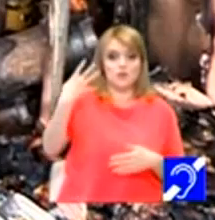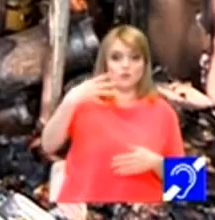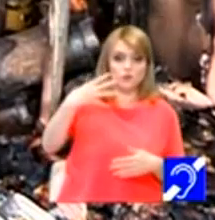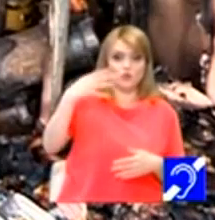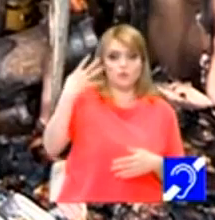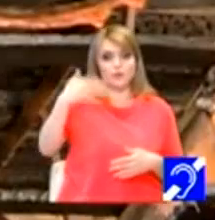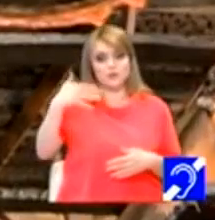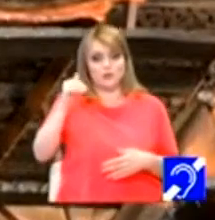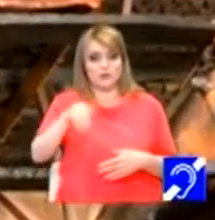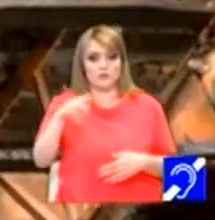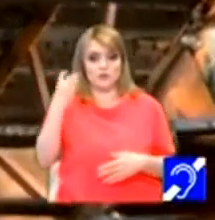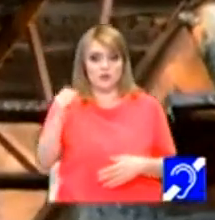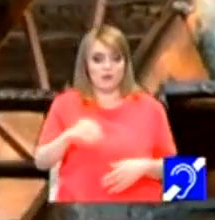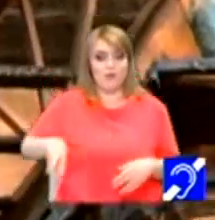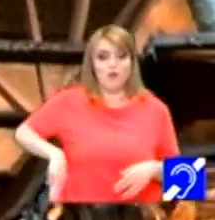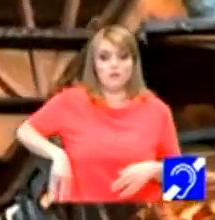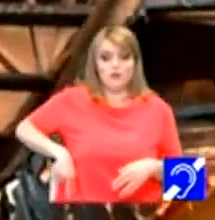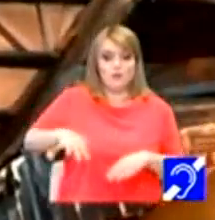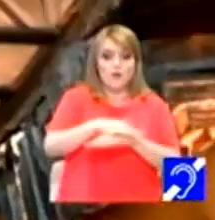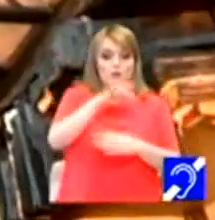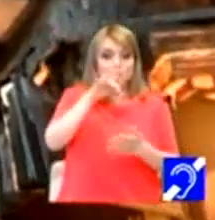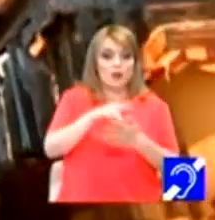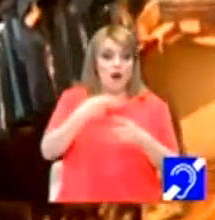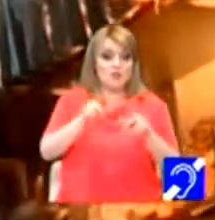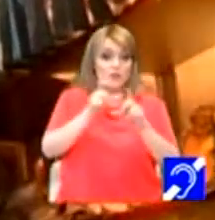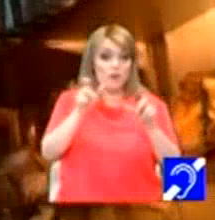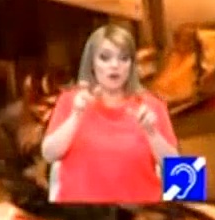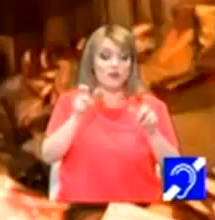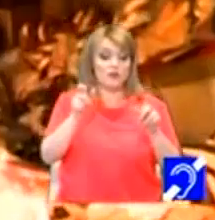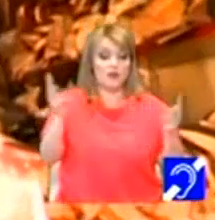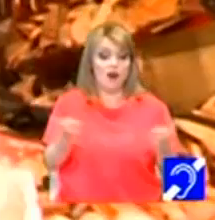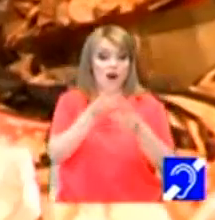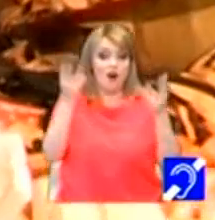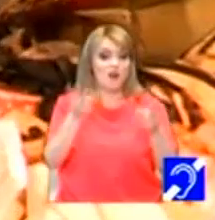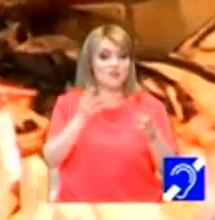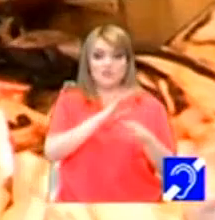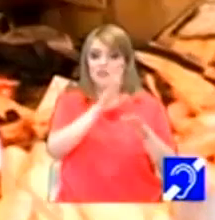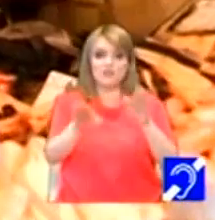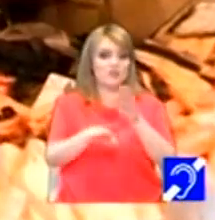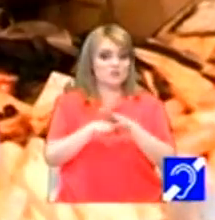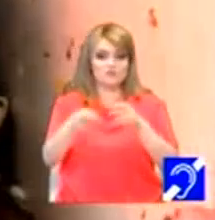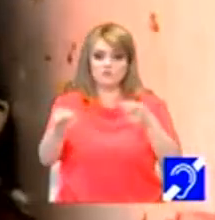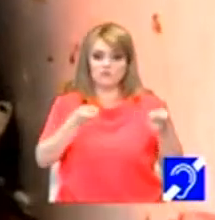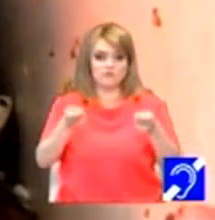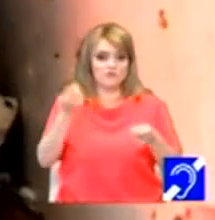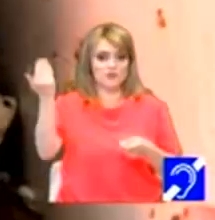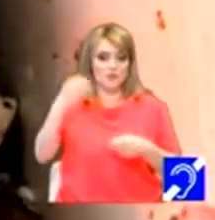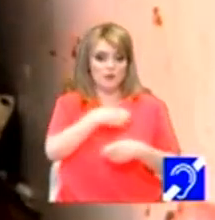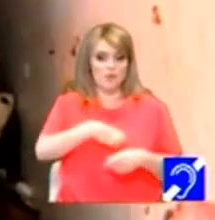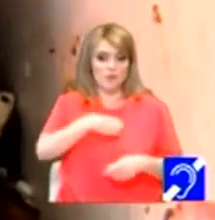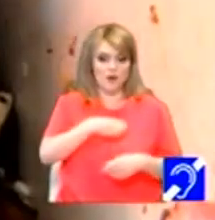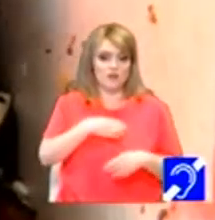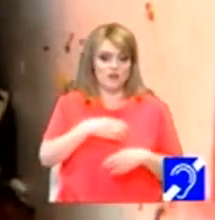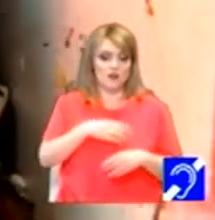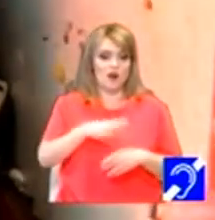45-50.000 de lei. Directorul pieței centrale spune că gheretele arse nu sunt în subordinea întreprinderii municipale, ci aparțin unor agenți